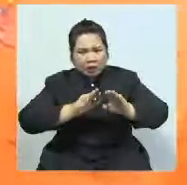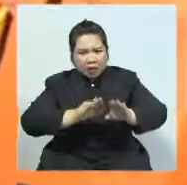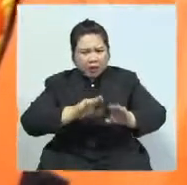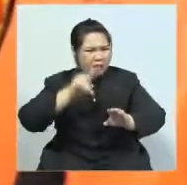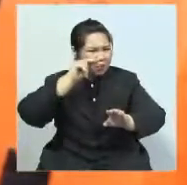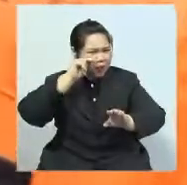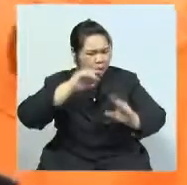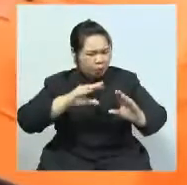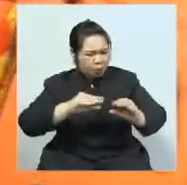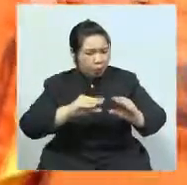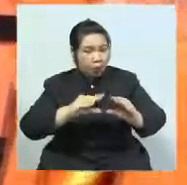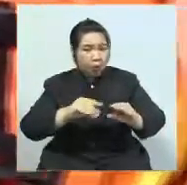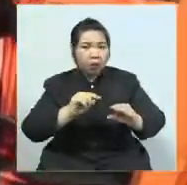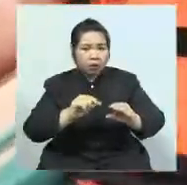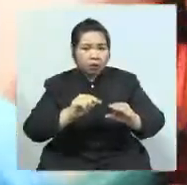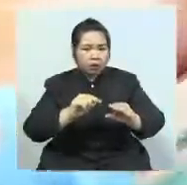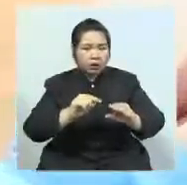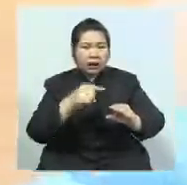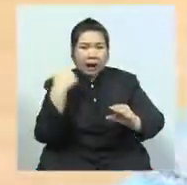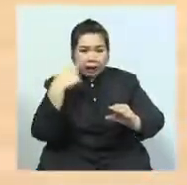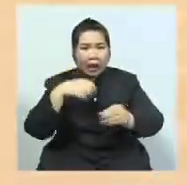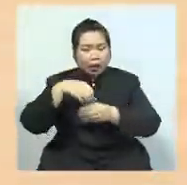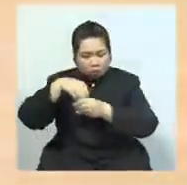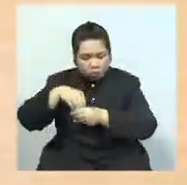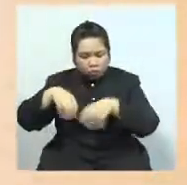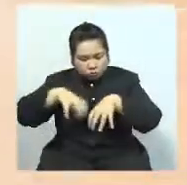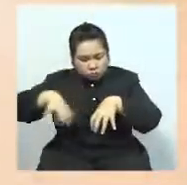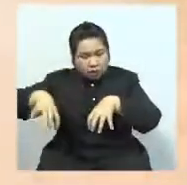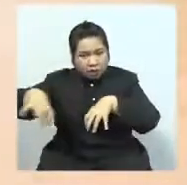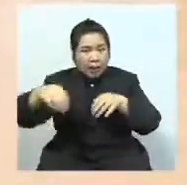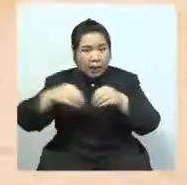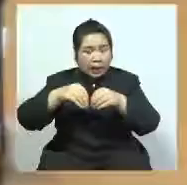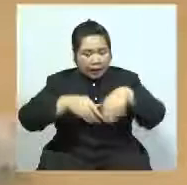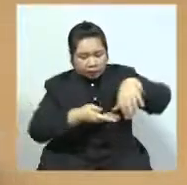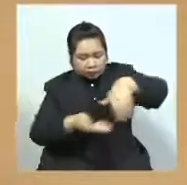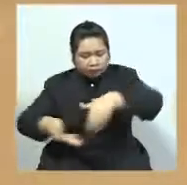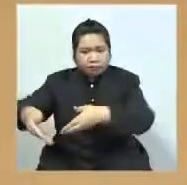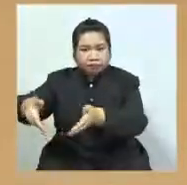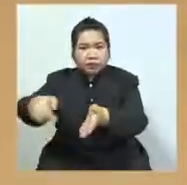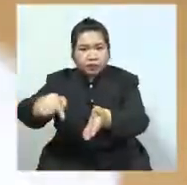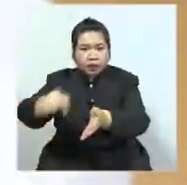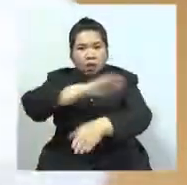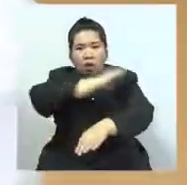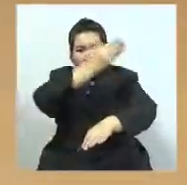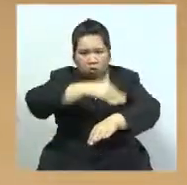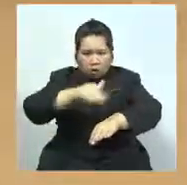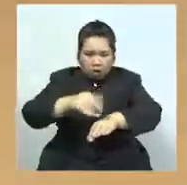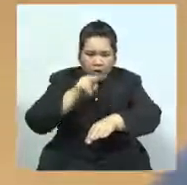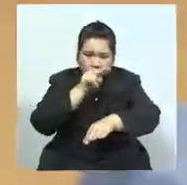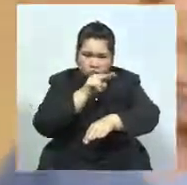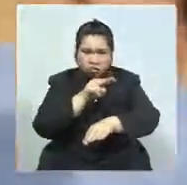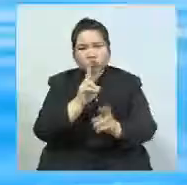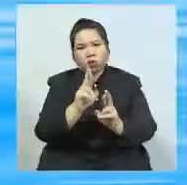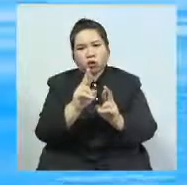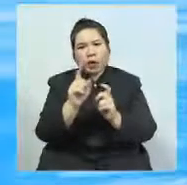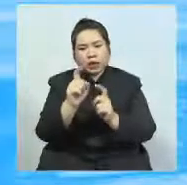เยอะมากใช่ค่ะ คนที่อยู่ในพื้นที่เสี่ยงภัยใกล้ทางน้ำไหลหรือว่าอยู่ในภูเขาเนี่ยต้องเฝ้าระวังอันต